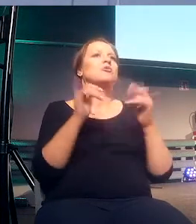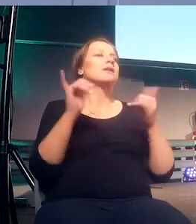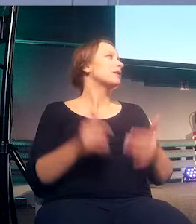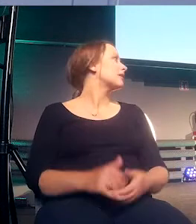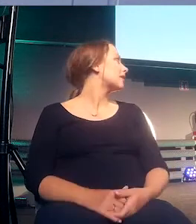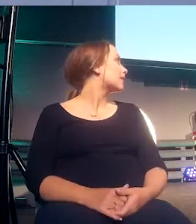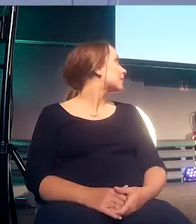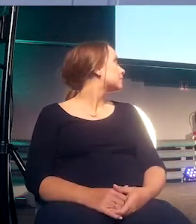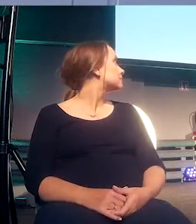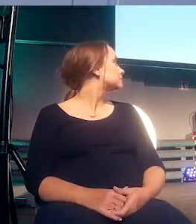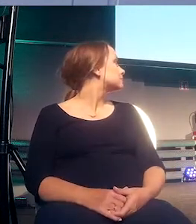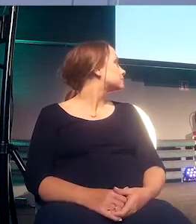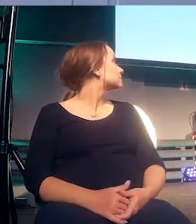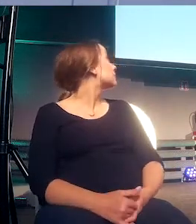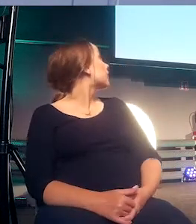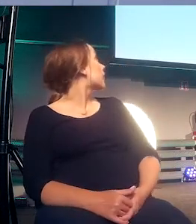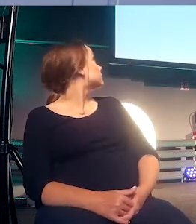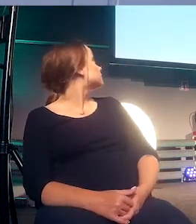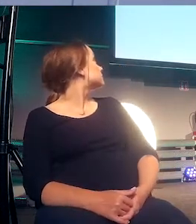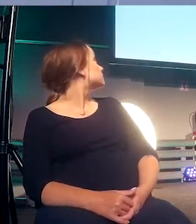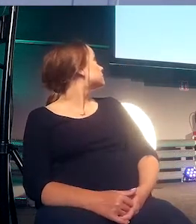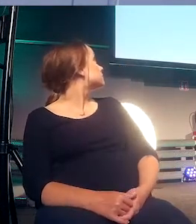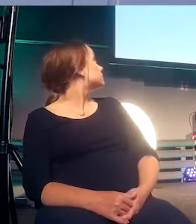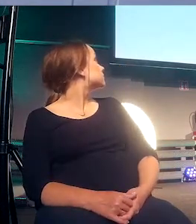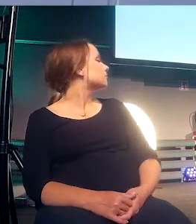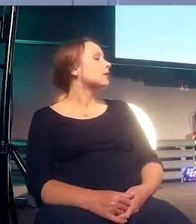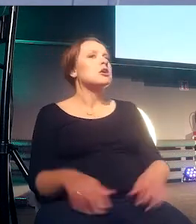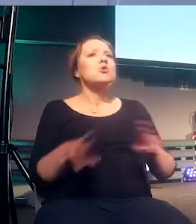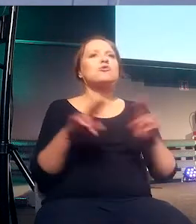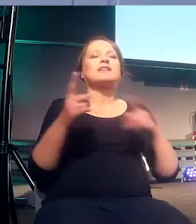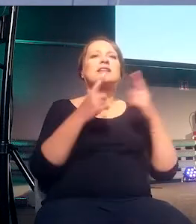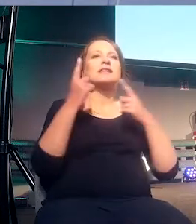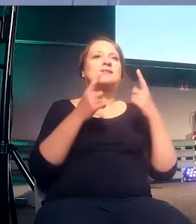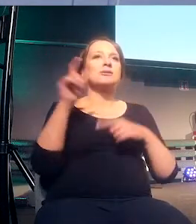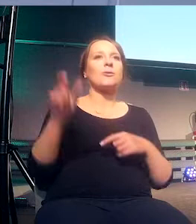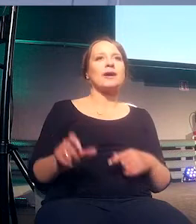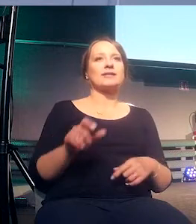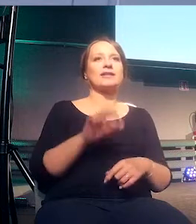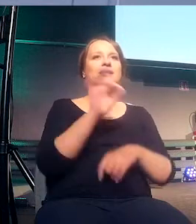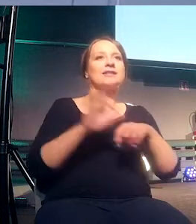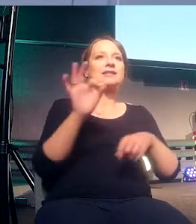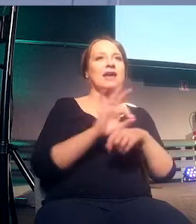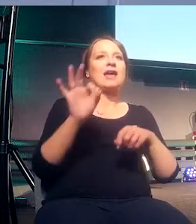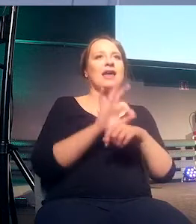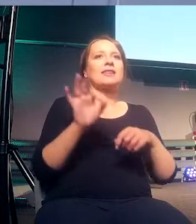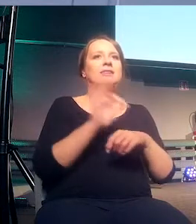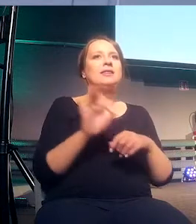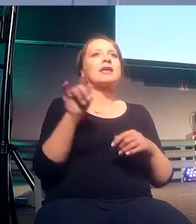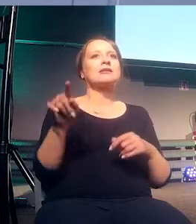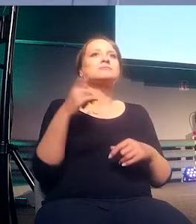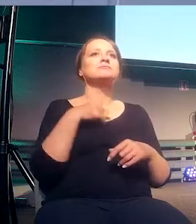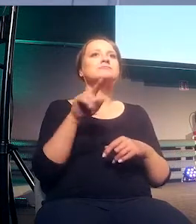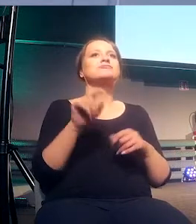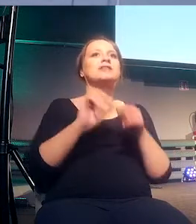paradygmatu naukowego. To znaczy, w sytuacji, kiedy pewien design pattern jest kwestionowany, możemy się odnieść do tego, że